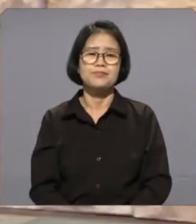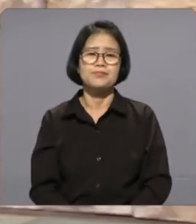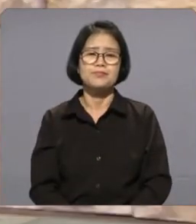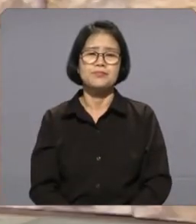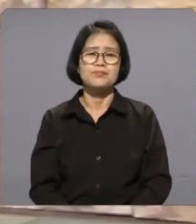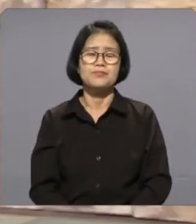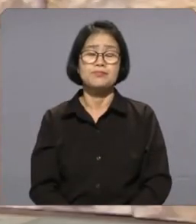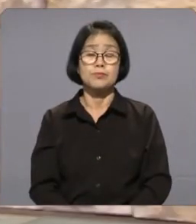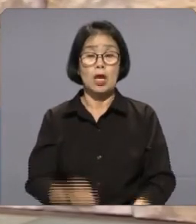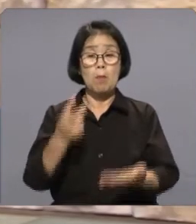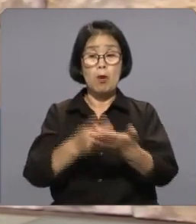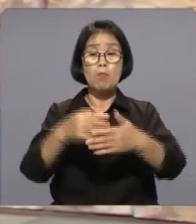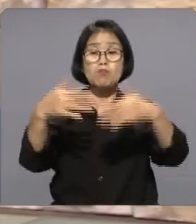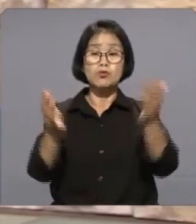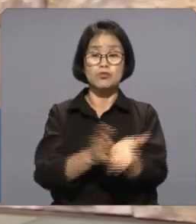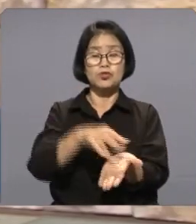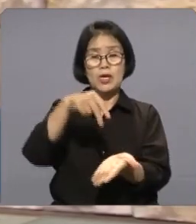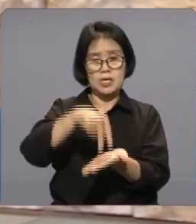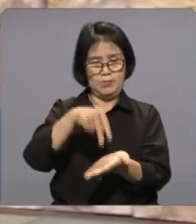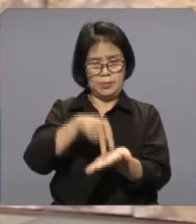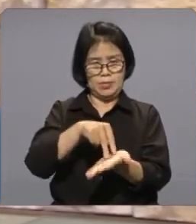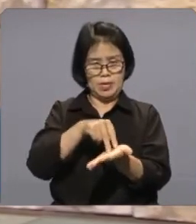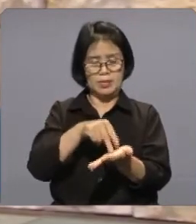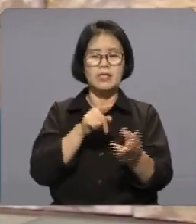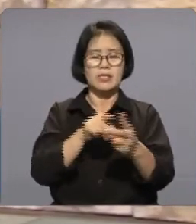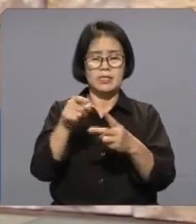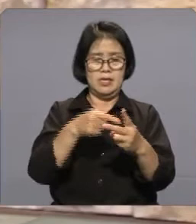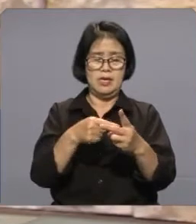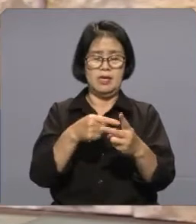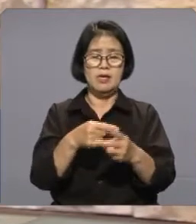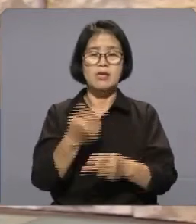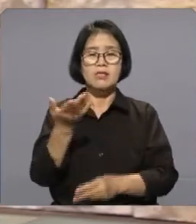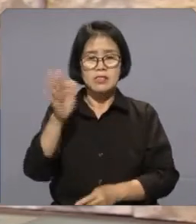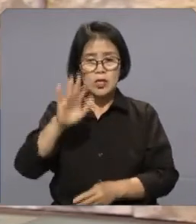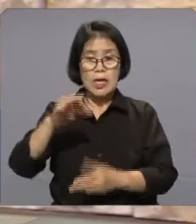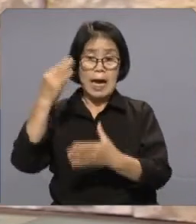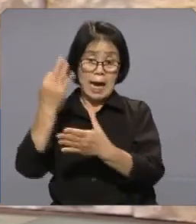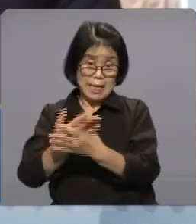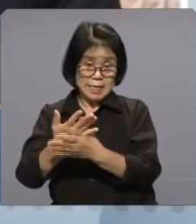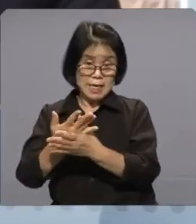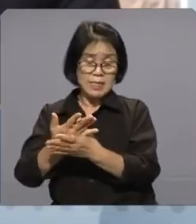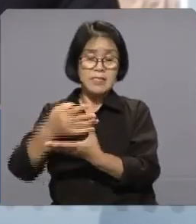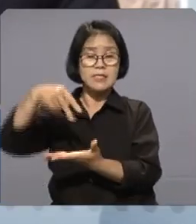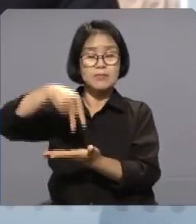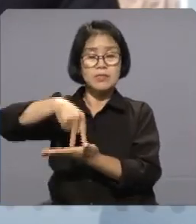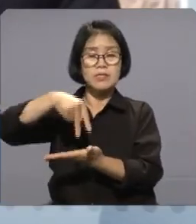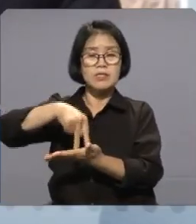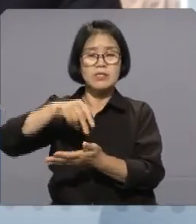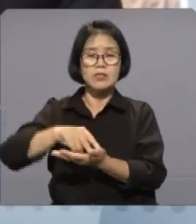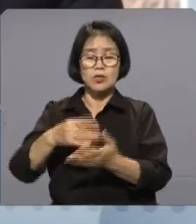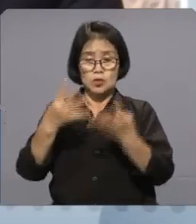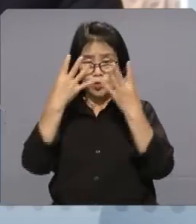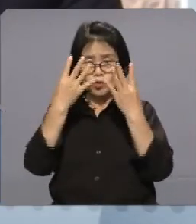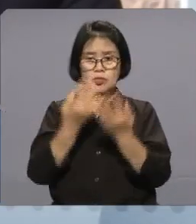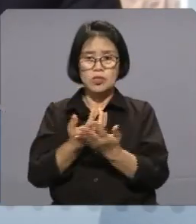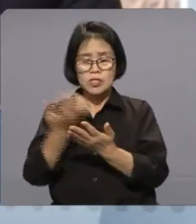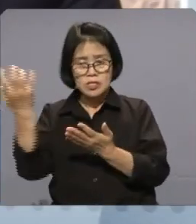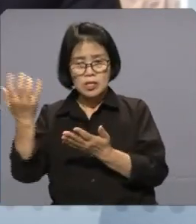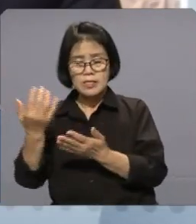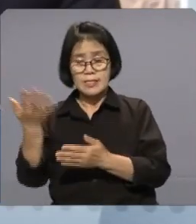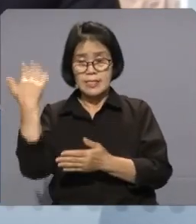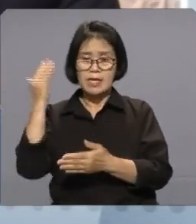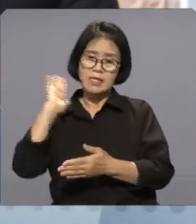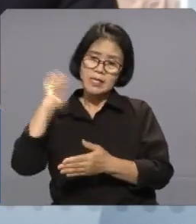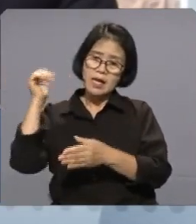예, 이제 법무부의 입장을 십분 이해합니다. 다만 안양시 입장에서는 이제 교도소 이전은 지난 대선